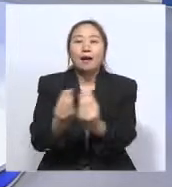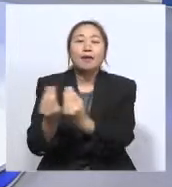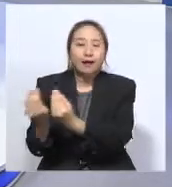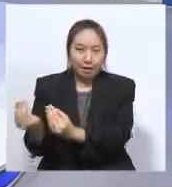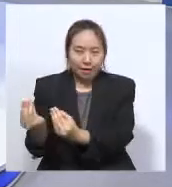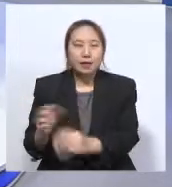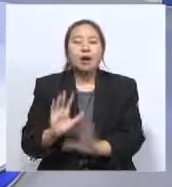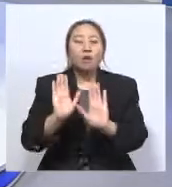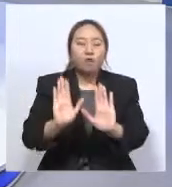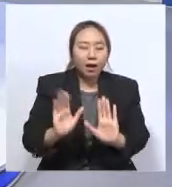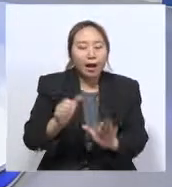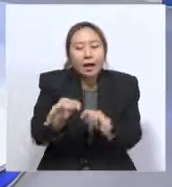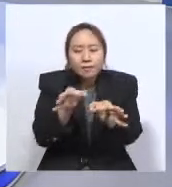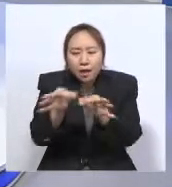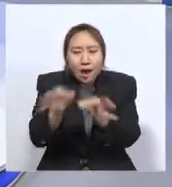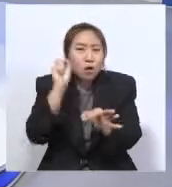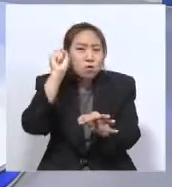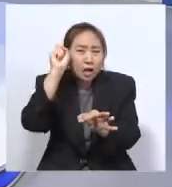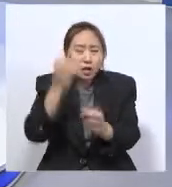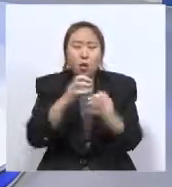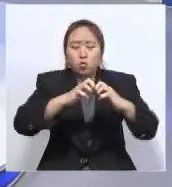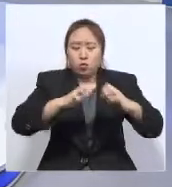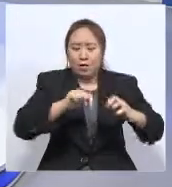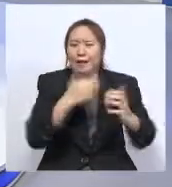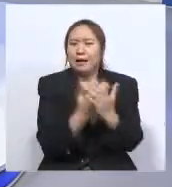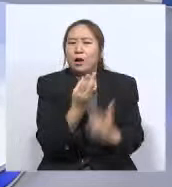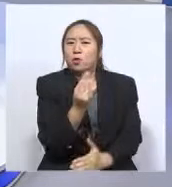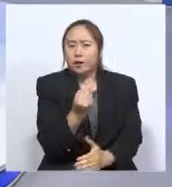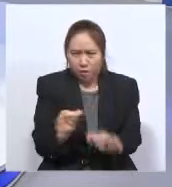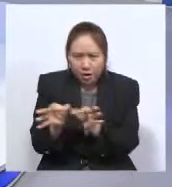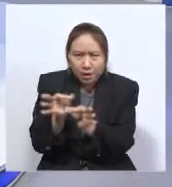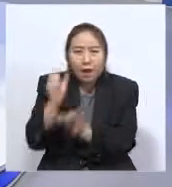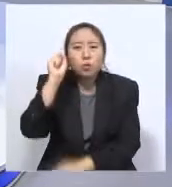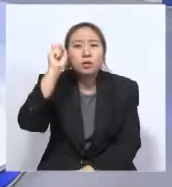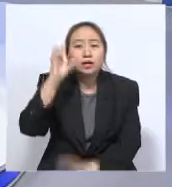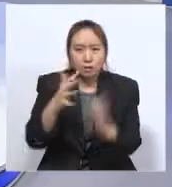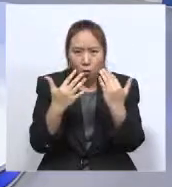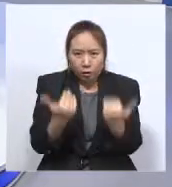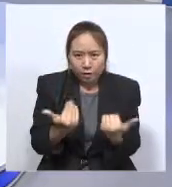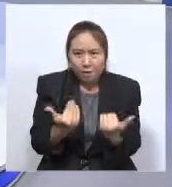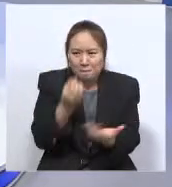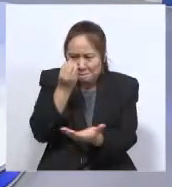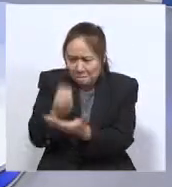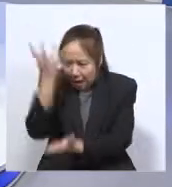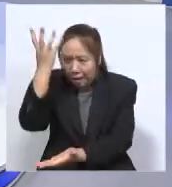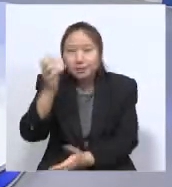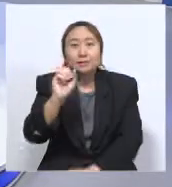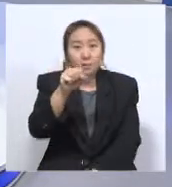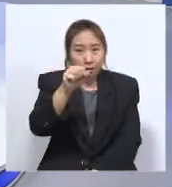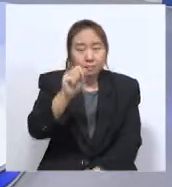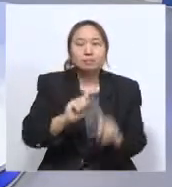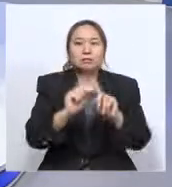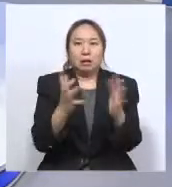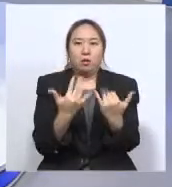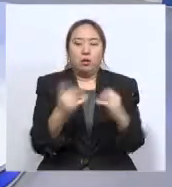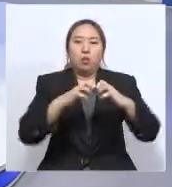ให้มีการสร้างความเข้าใจเกี่ยวกับราคาของทุเรียนค่ะซึ่งในขณะนี้เห็นได้ว่ามีราคาทุเรียนมีราคาแพงขึ้นใช่ไหมคะแ